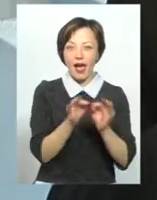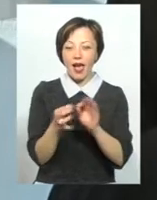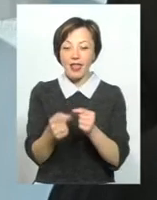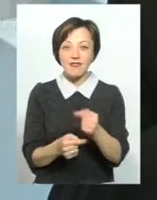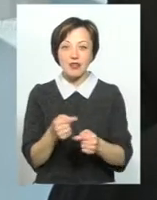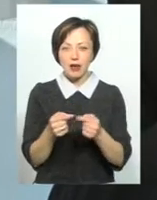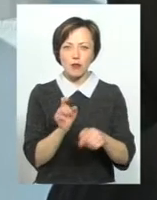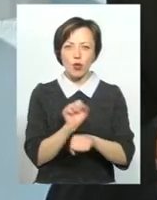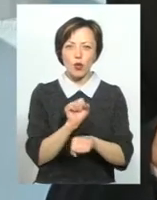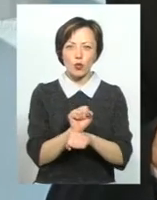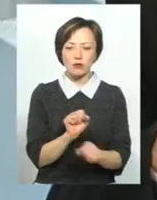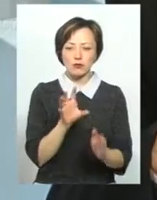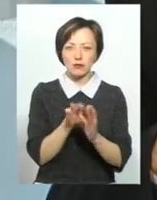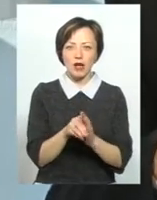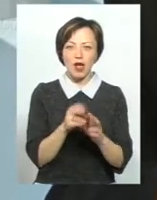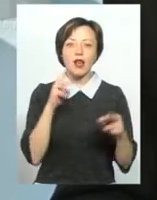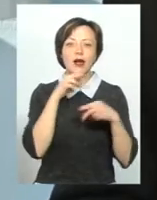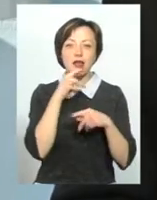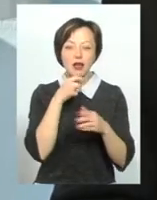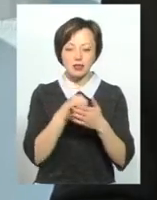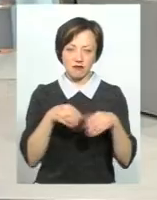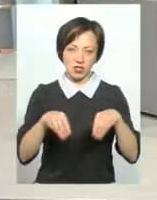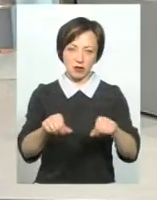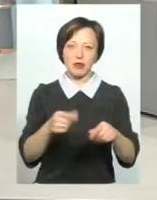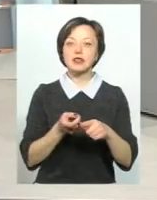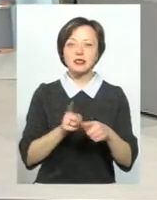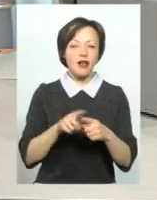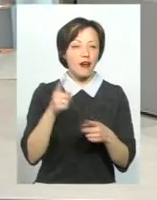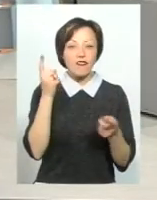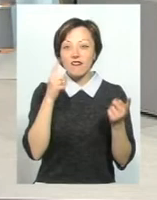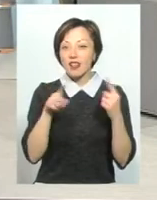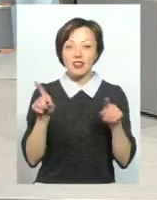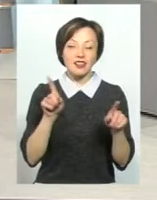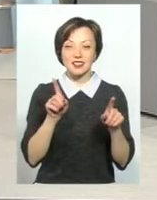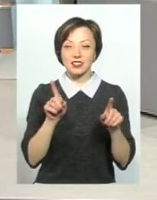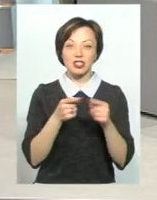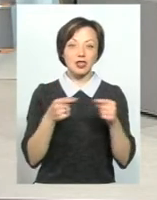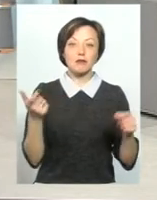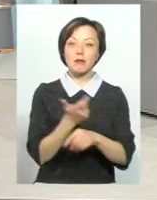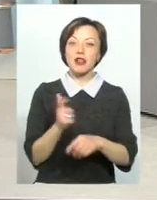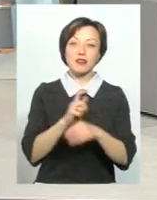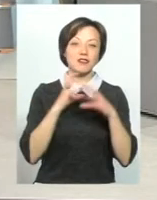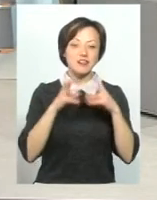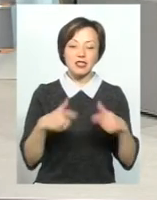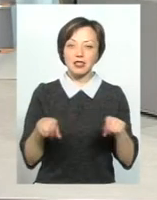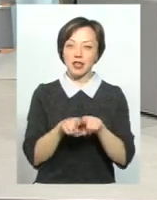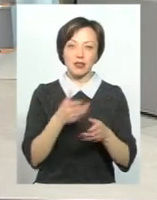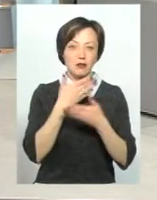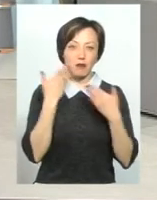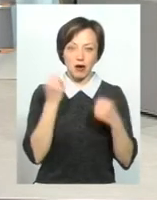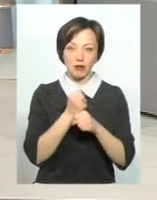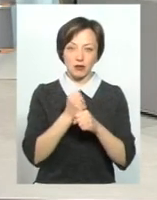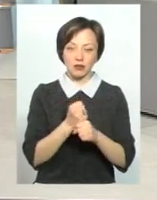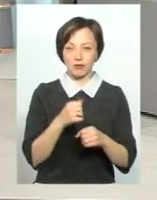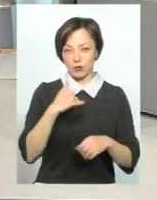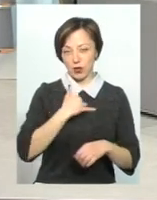і вони блокують надходження іонів важких металів, радіонуклідів. Оце от фантастична річ, яка перевершила. В світі немає таких робіт, які сьогодні